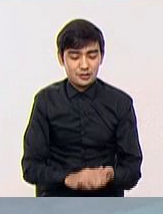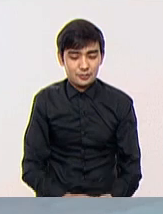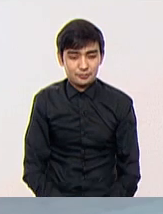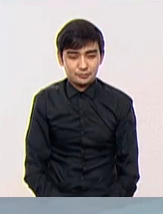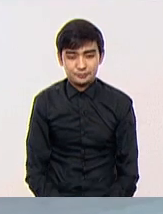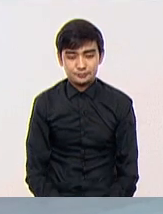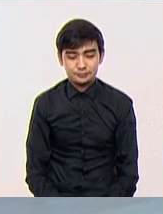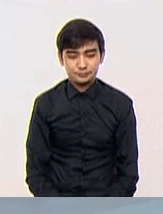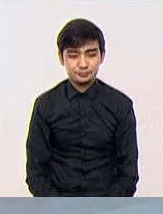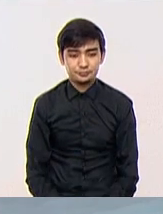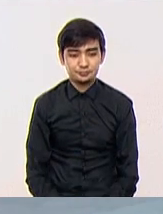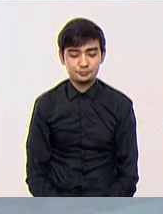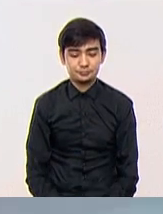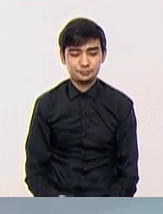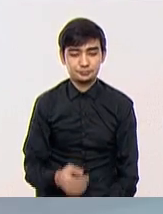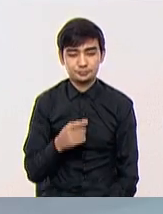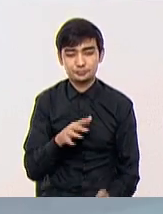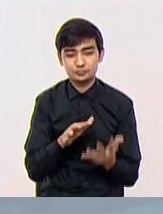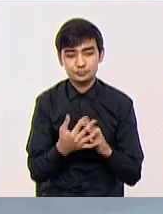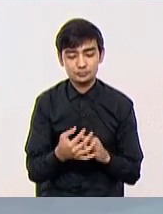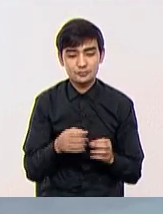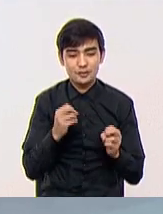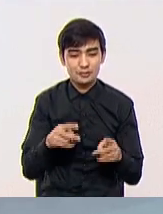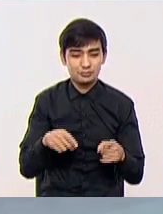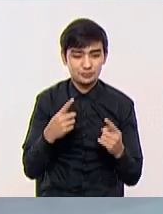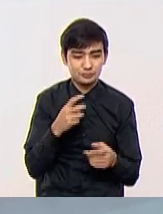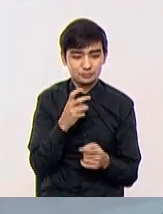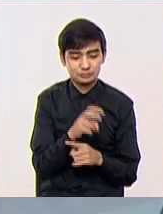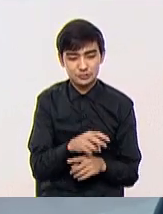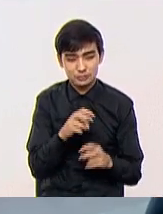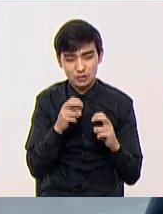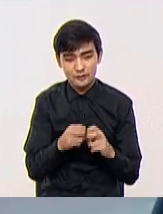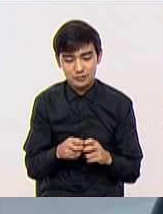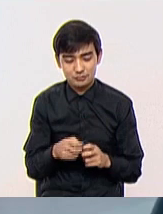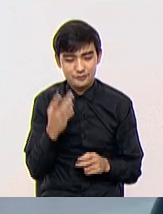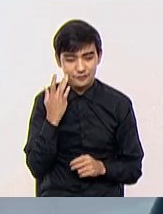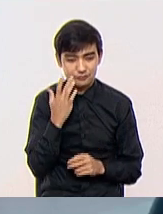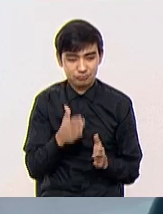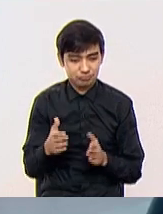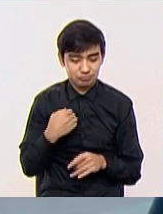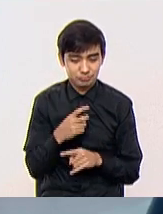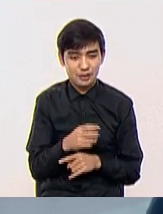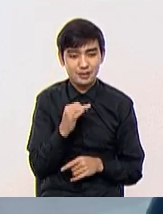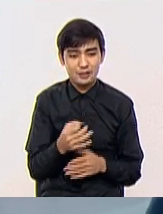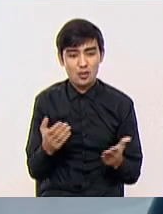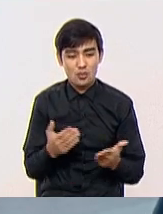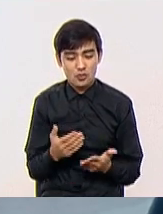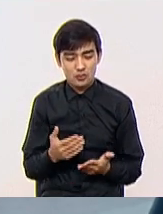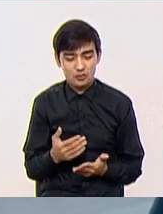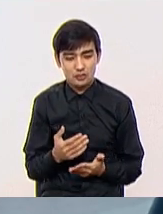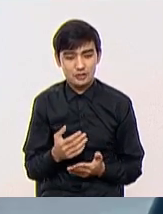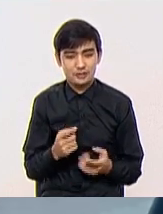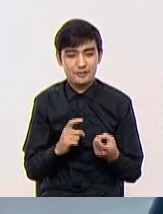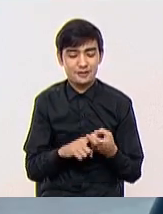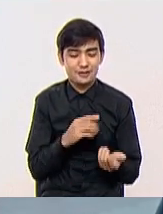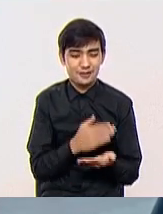Ауылдың көзқарасын байланыс сапасы қалай екенін тексеруге шықтық деген. Және қандай ұсыныстар